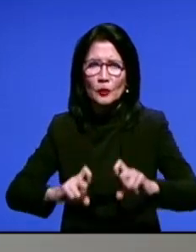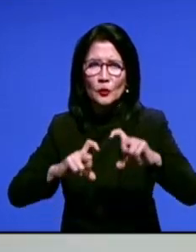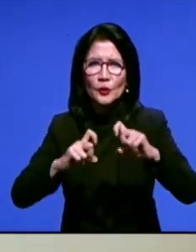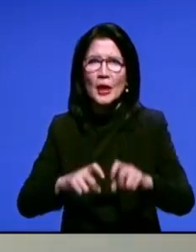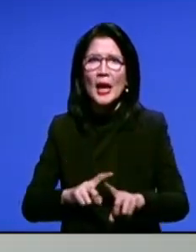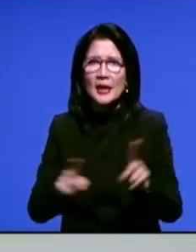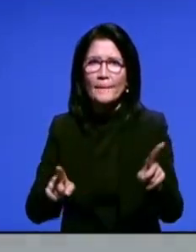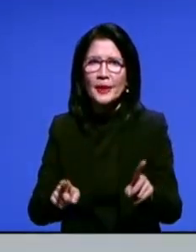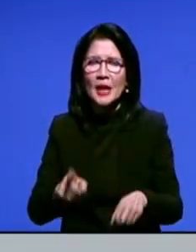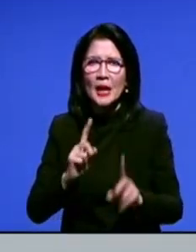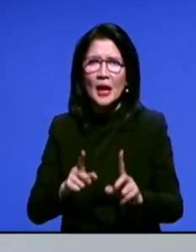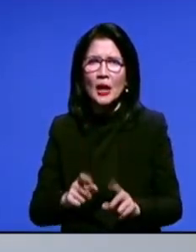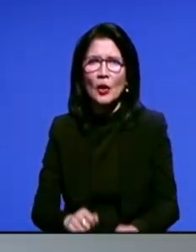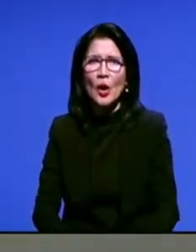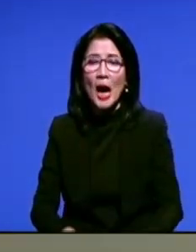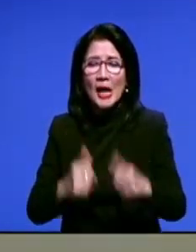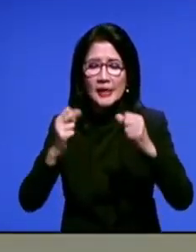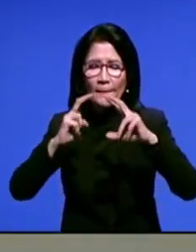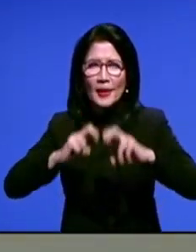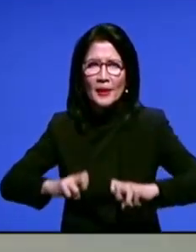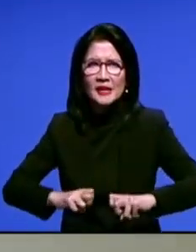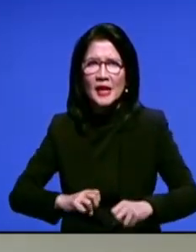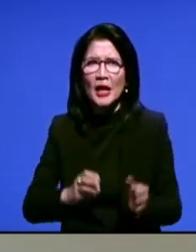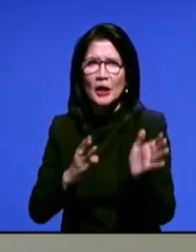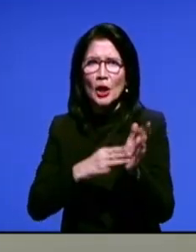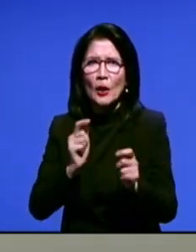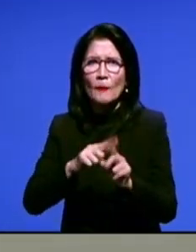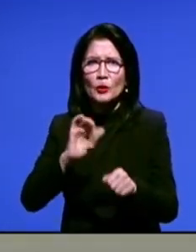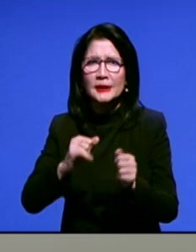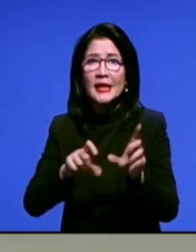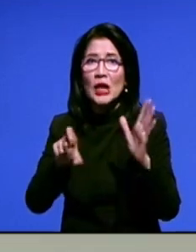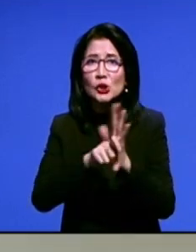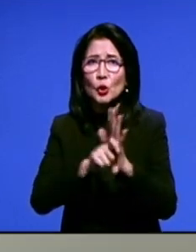coronavirus. Litbangkes pun melakukan pemeriksaan multispesimen dari beberapa